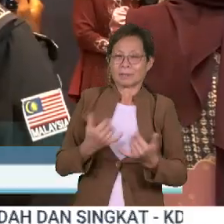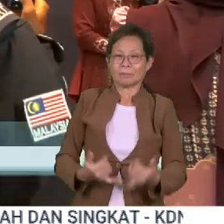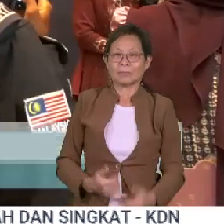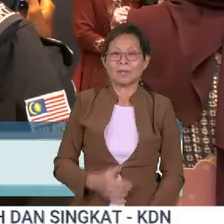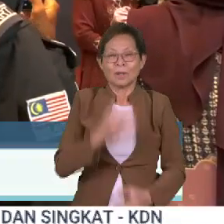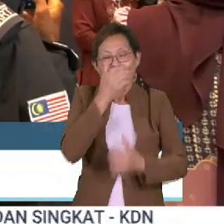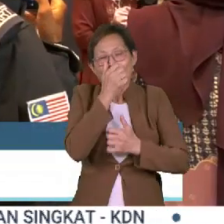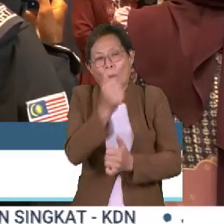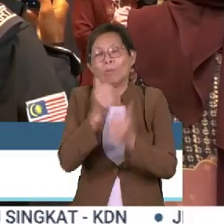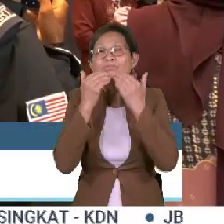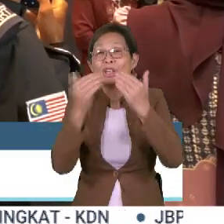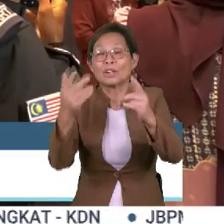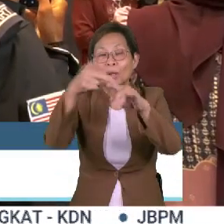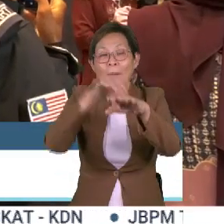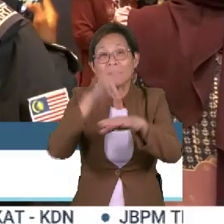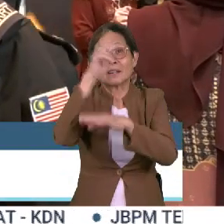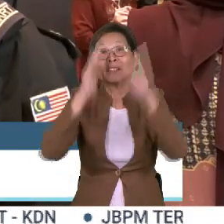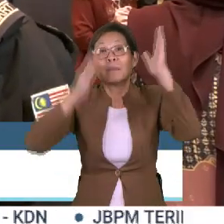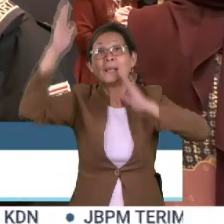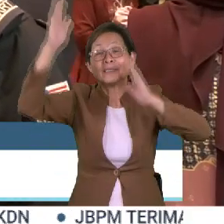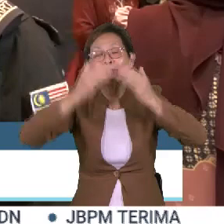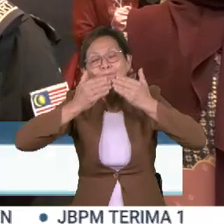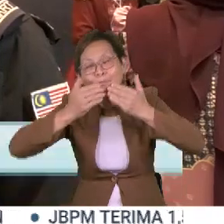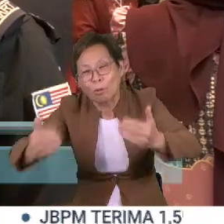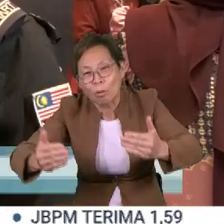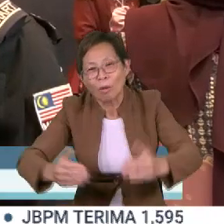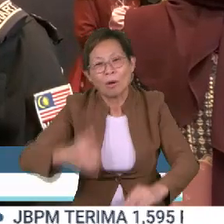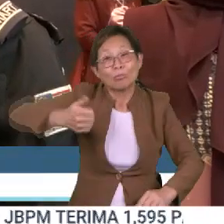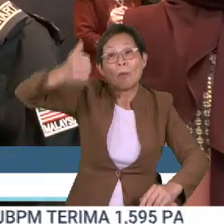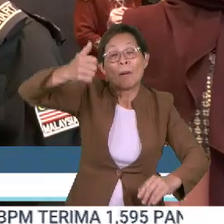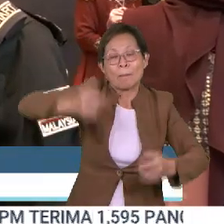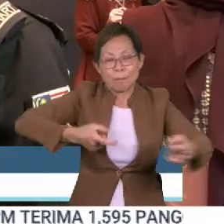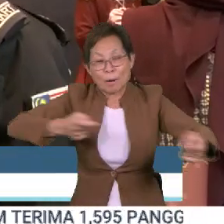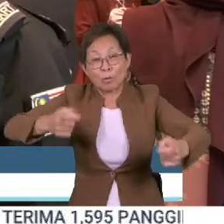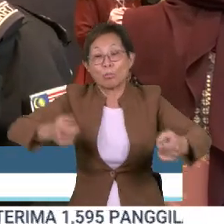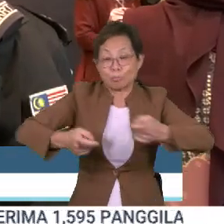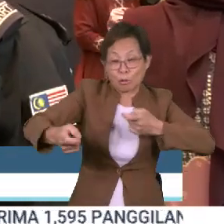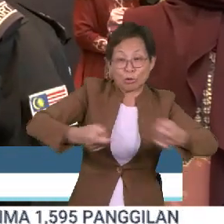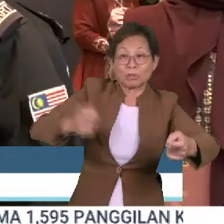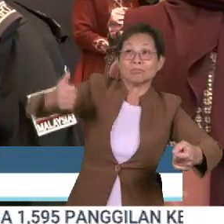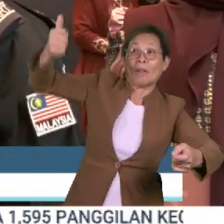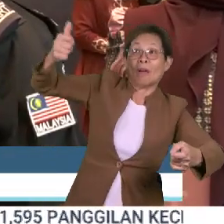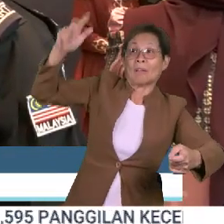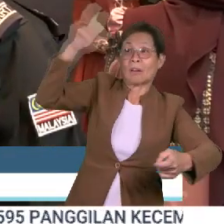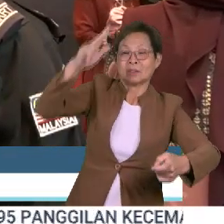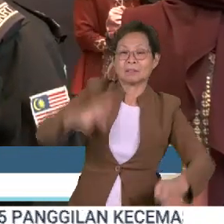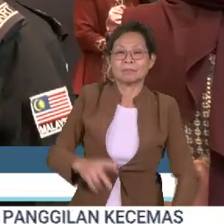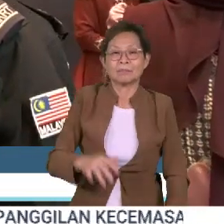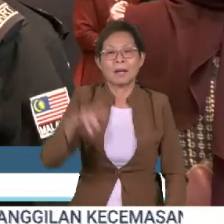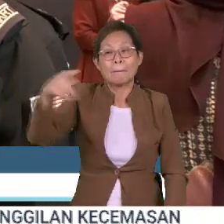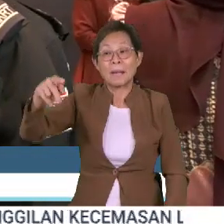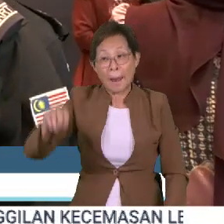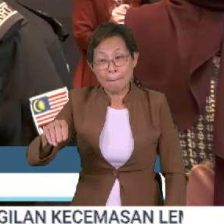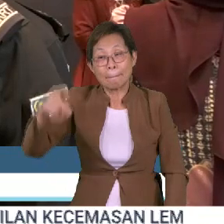dan juga berterima kasih kepada kerajaan Malaysia lah, terutamanya di peringkat pengurusan tertinggi kerajaan, Yang Amat Berhormat